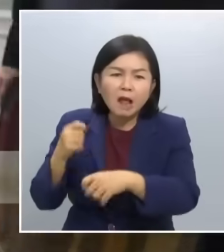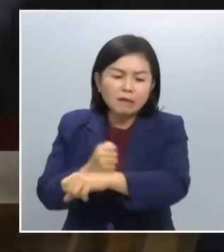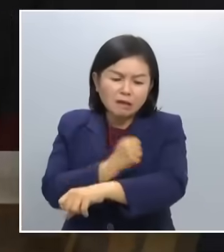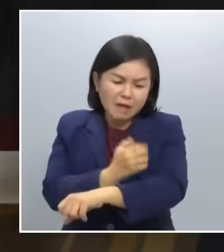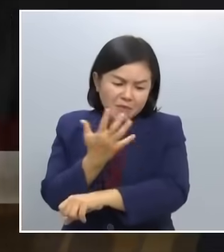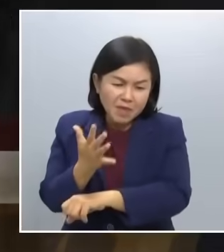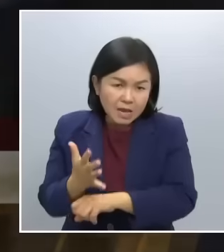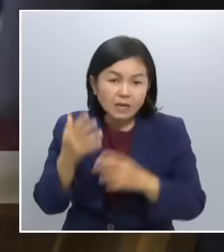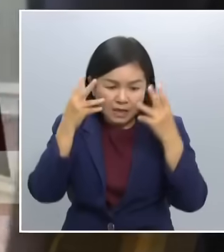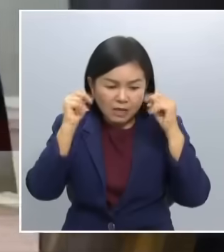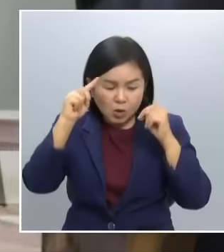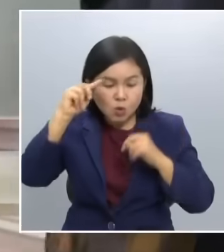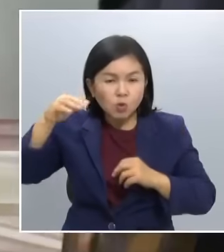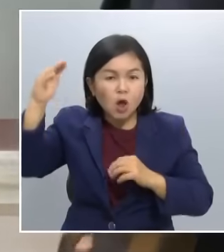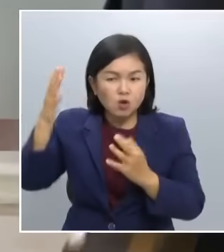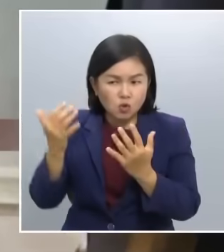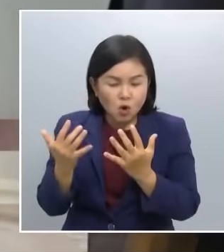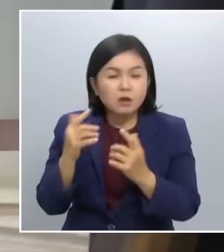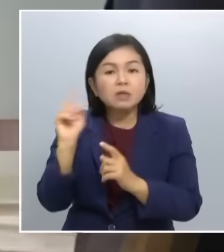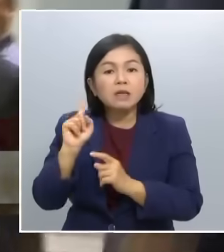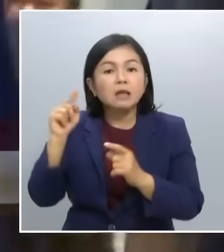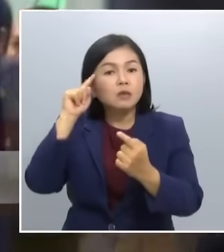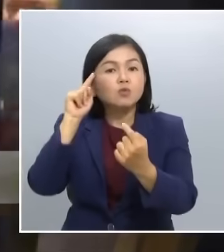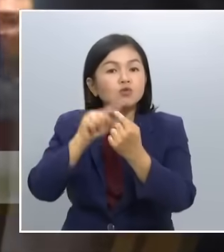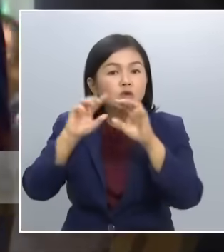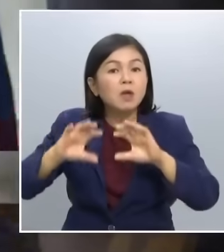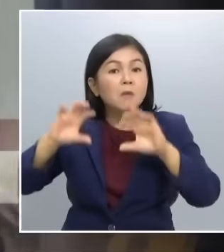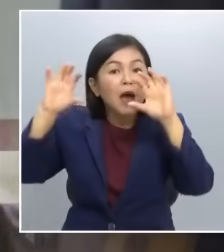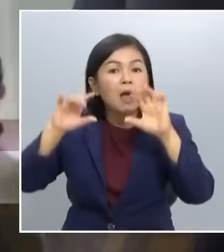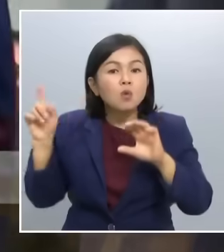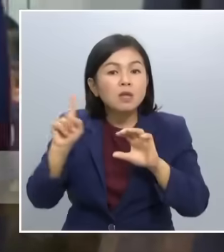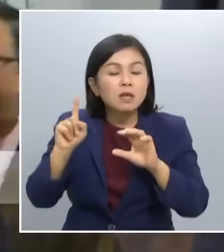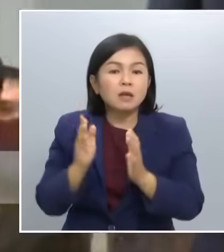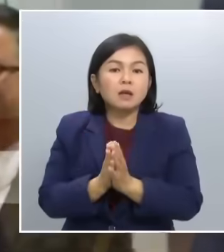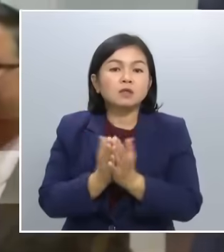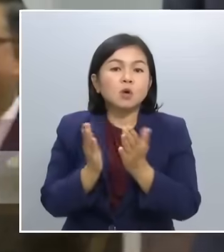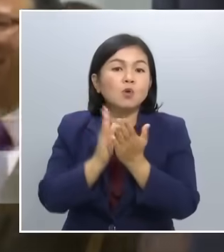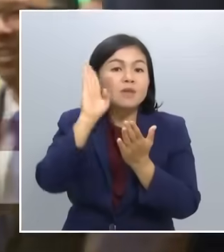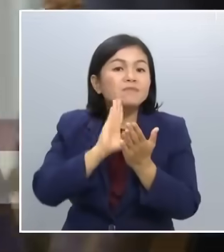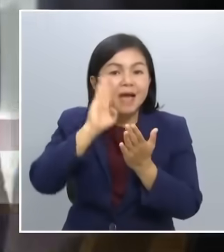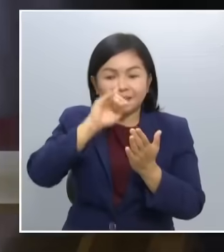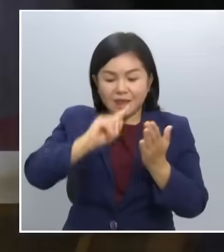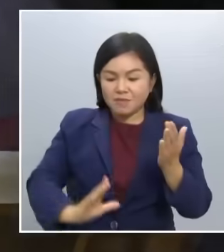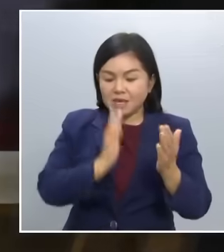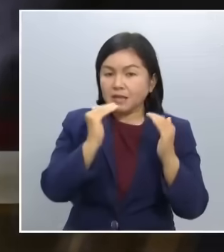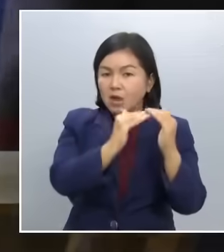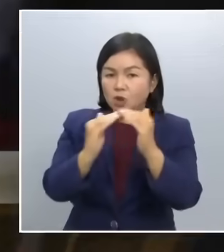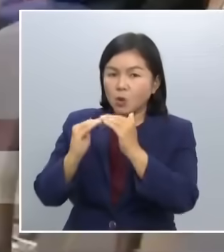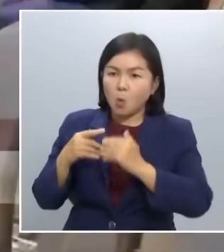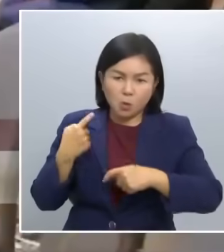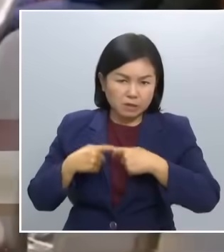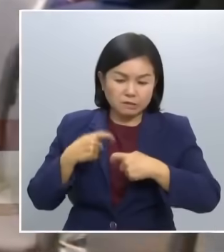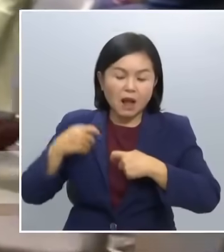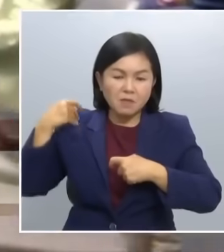กเศรษฐาก็บอกว่าเรื่องนี้ละเอียดอ่อนแต่นโยบายของรัฐบาลต้องการจะยกระดับพาสปอร์ตไทยให้มีเกียรติมีศักดิ์ศรียอมรับว่าไม่ง่าย